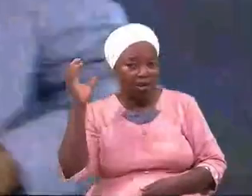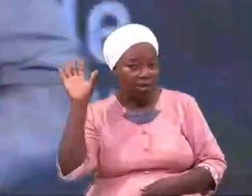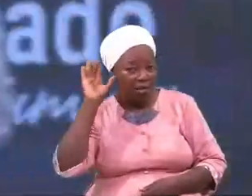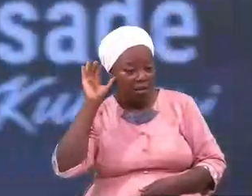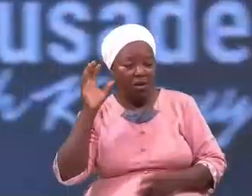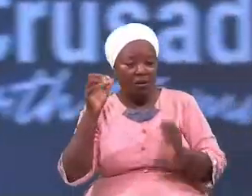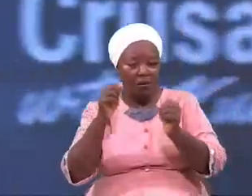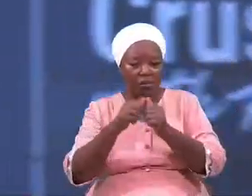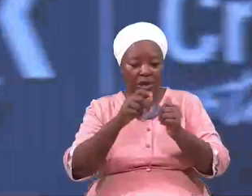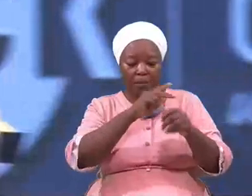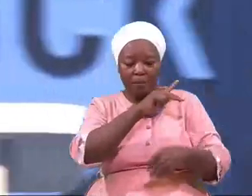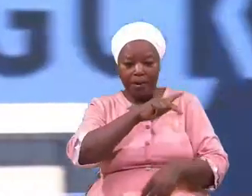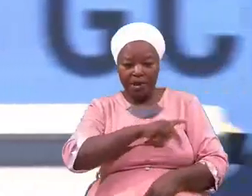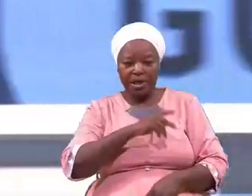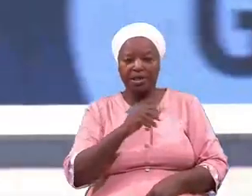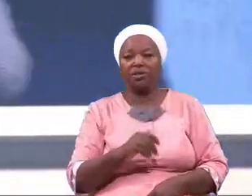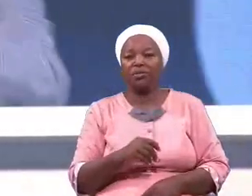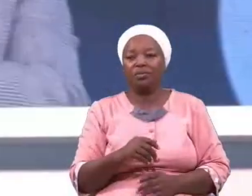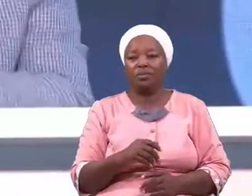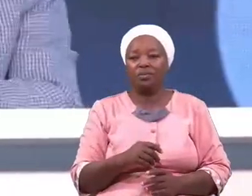Entendre avec la personnalisation.